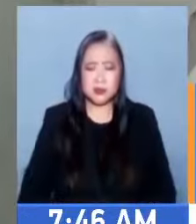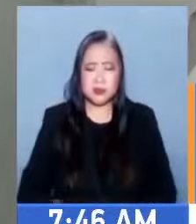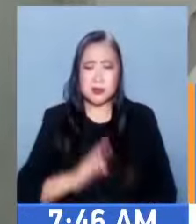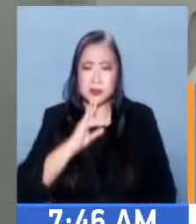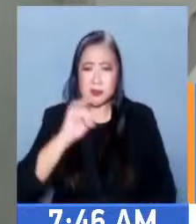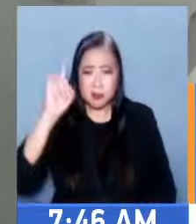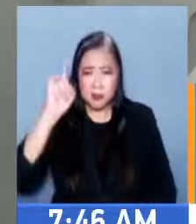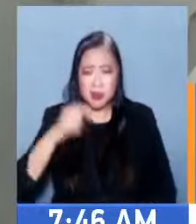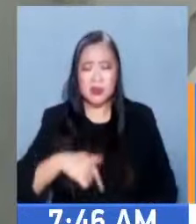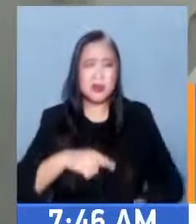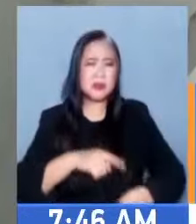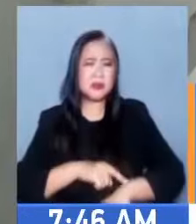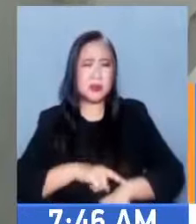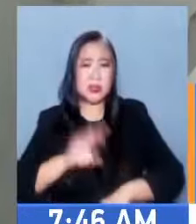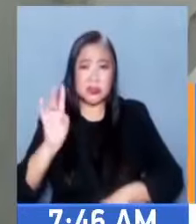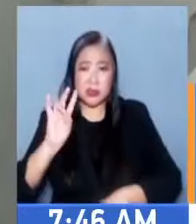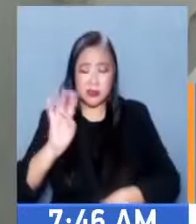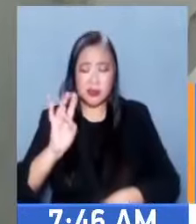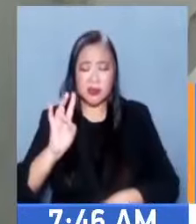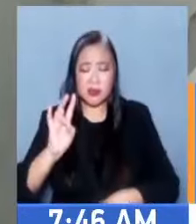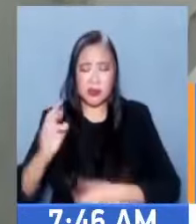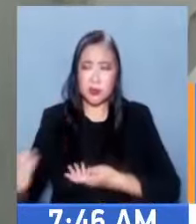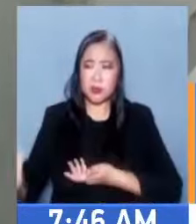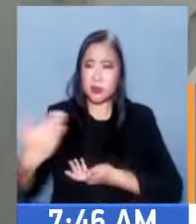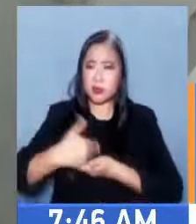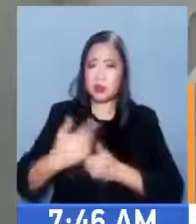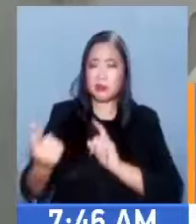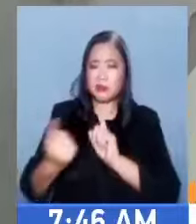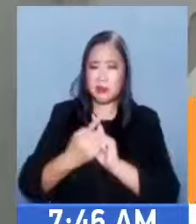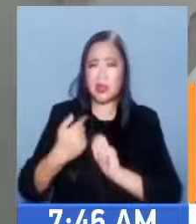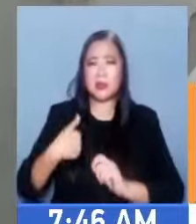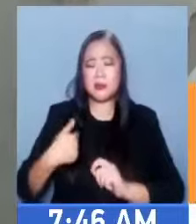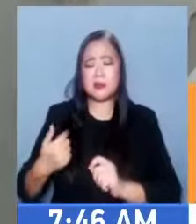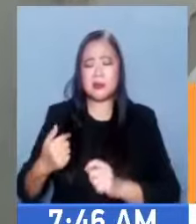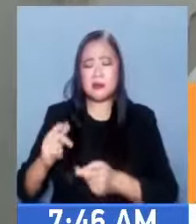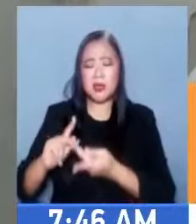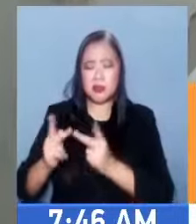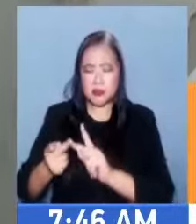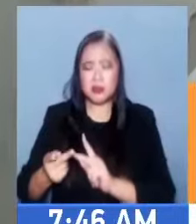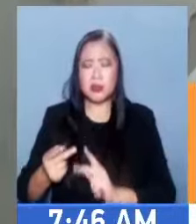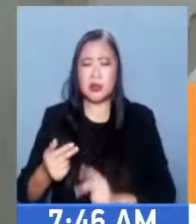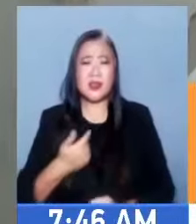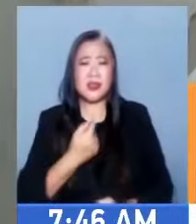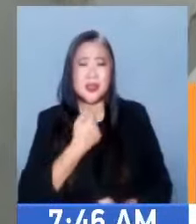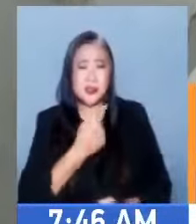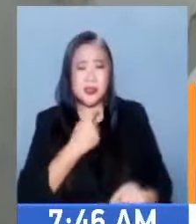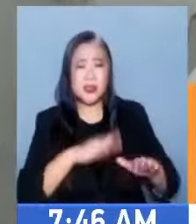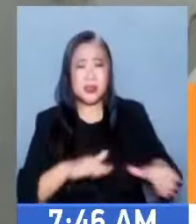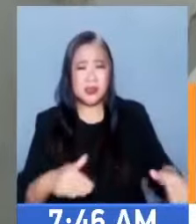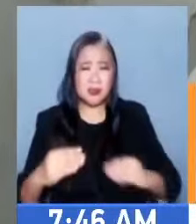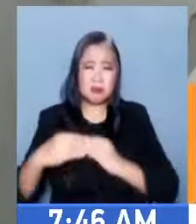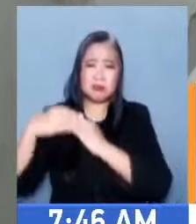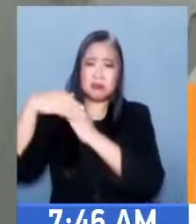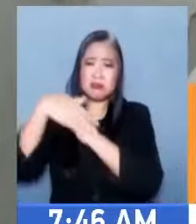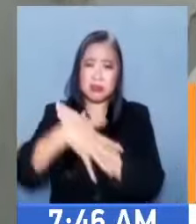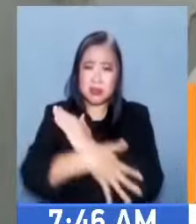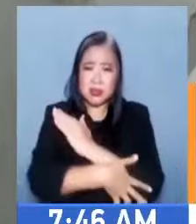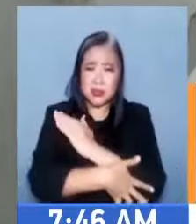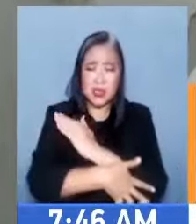akin ung kinakasama ko na yung mga anak ko doon natabunan na ng ano ng lupa na may